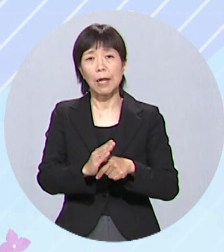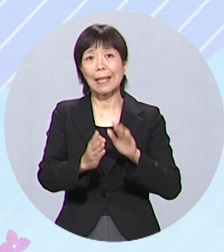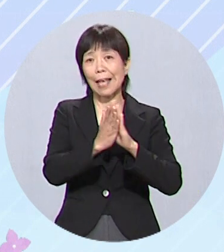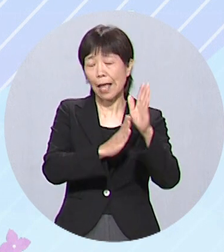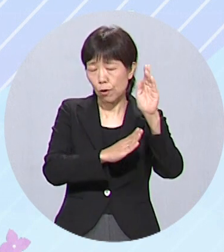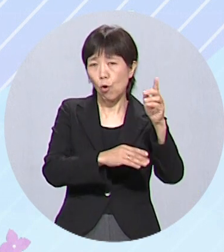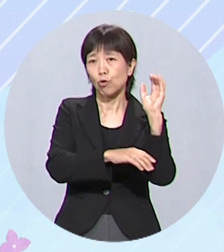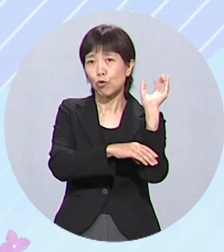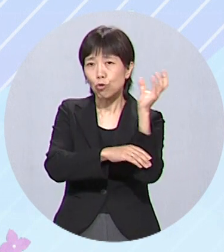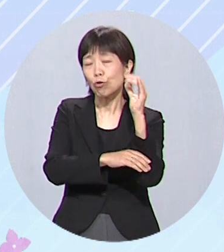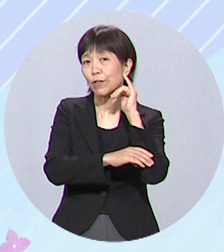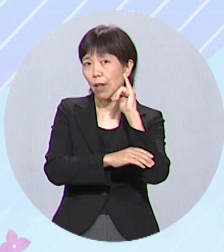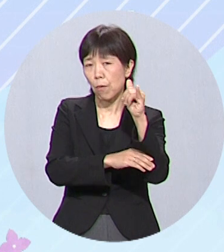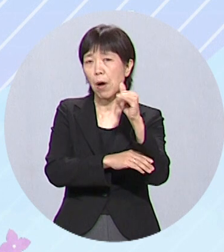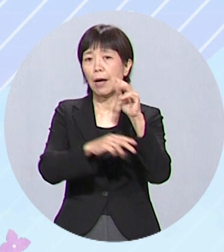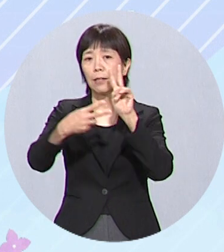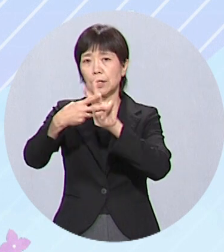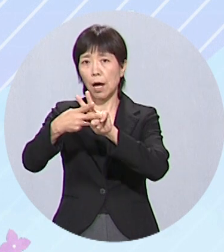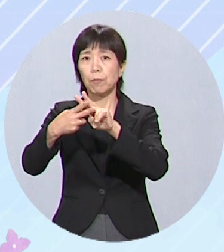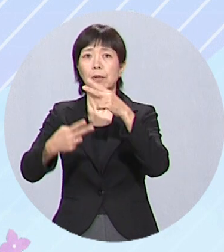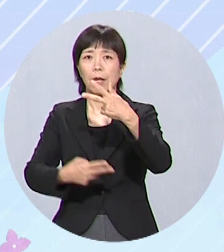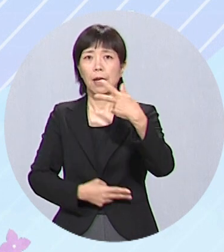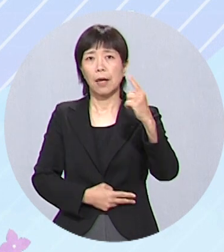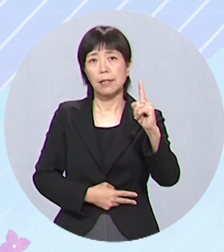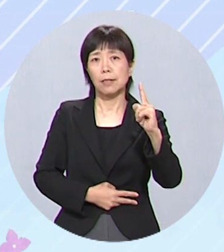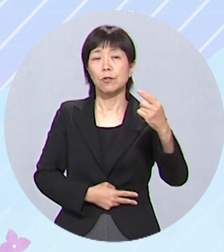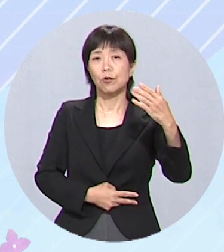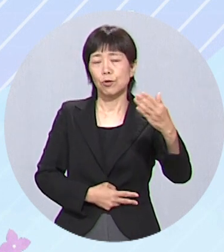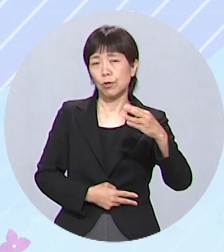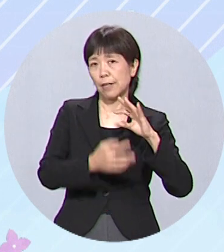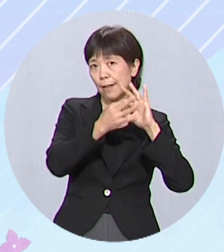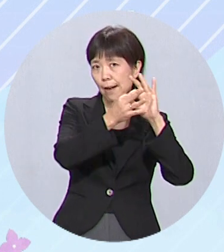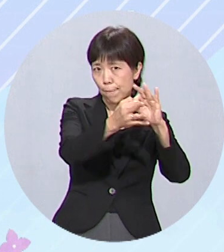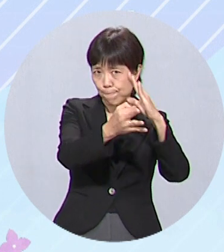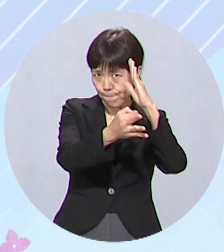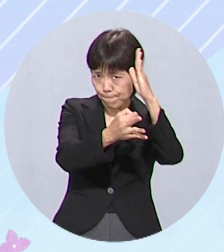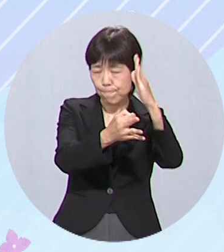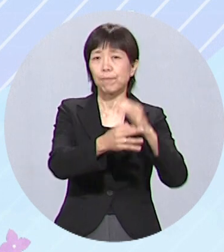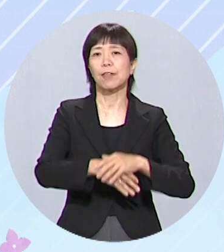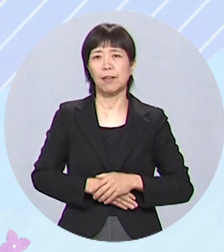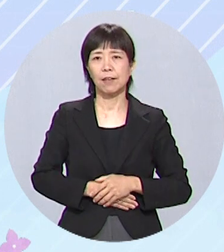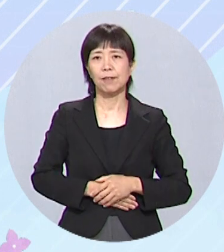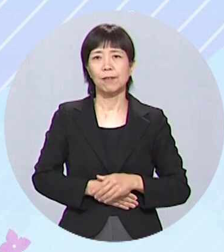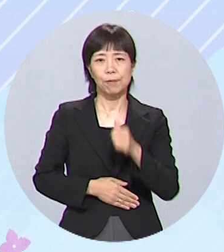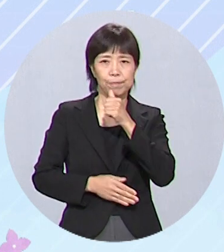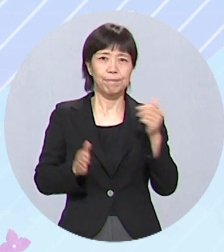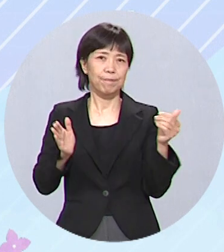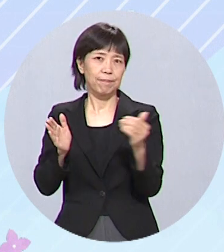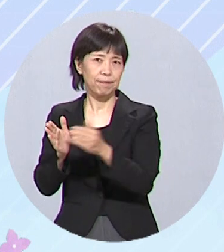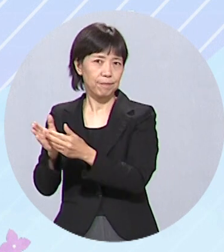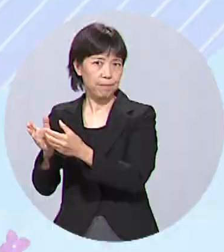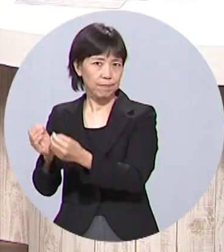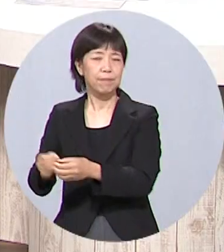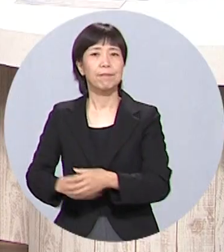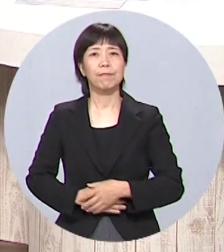電話相談ダイヤルシャープ7119に連絡してください。以上、今週のインフォメーションで